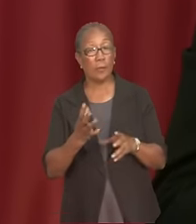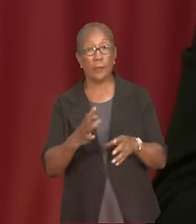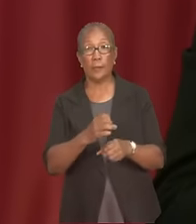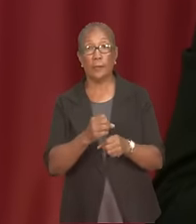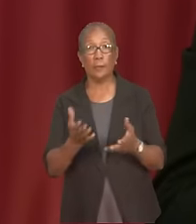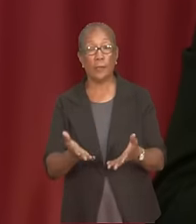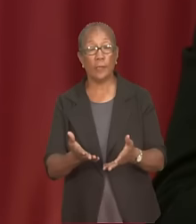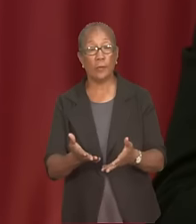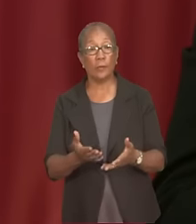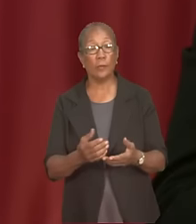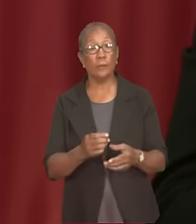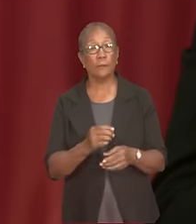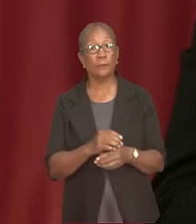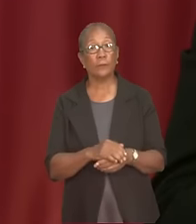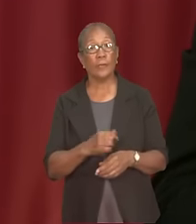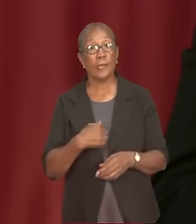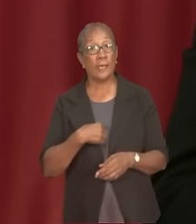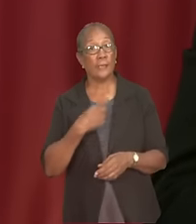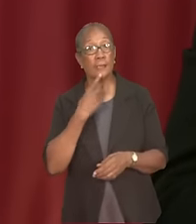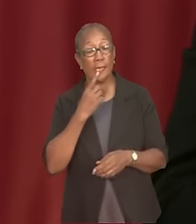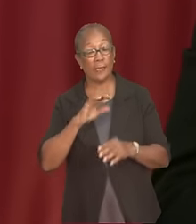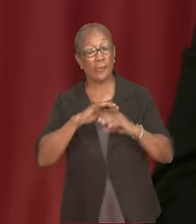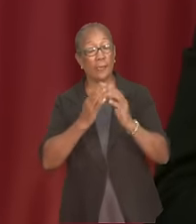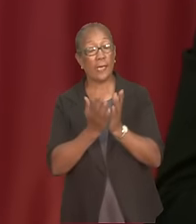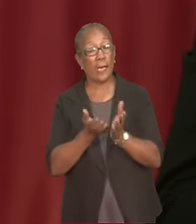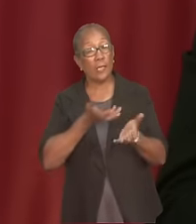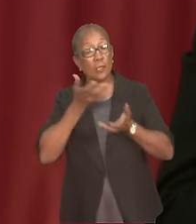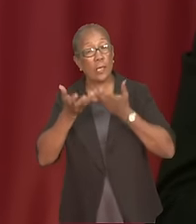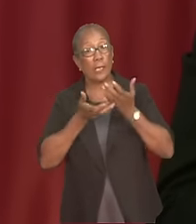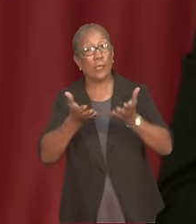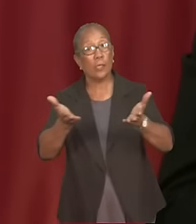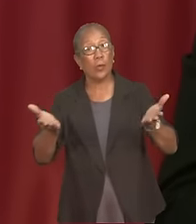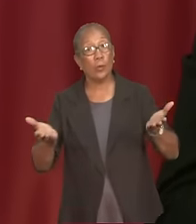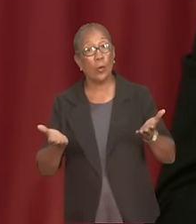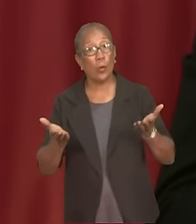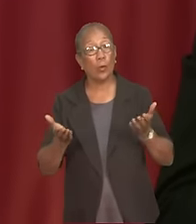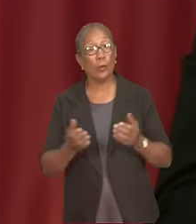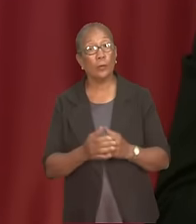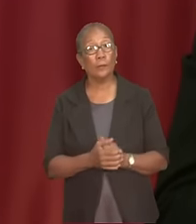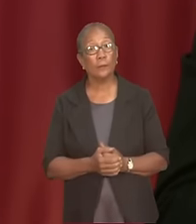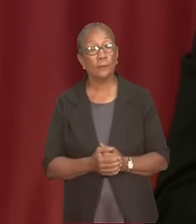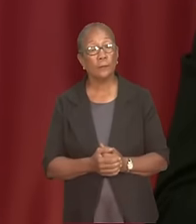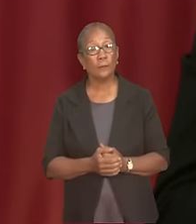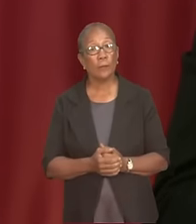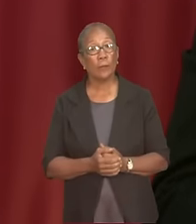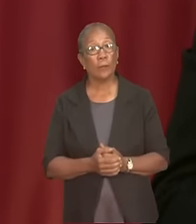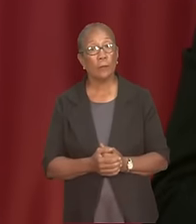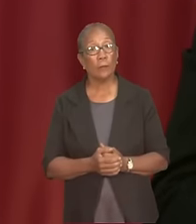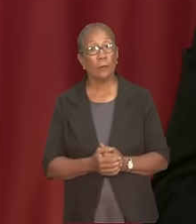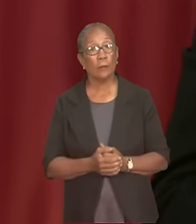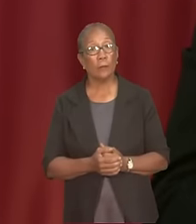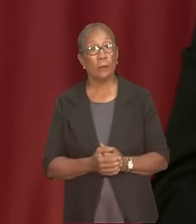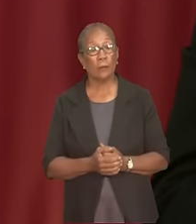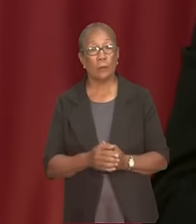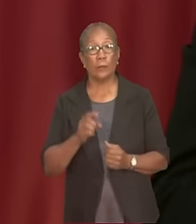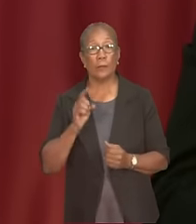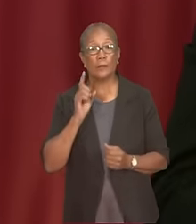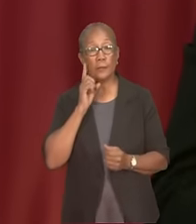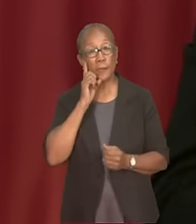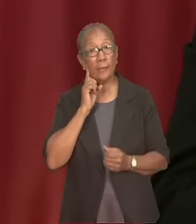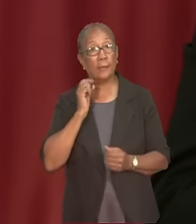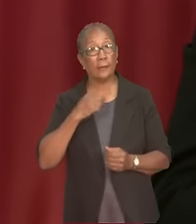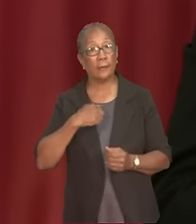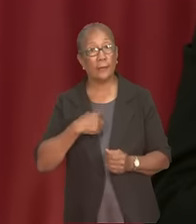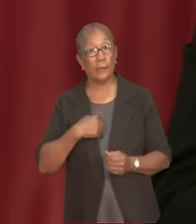betrekking tot data. Ik zeg dit allemaal aan u allemaal publiekelijk. Beseffende dat ik